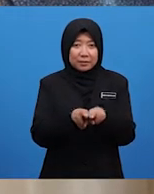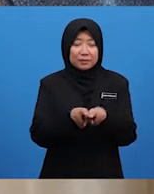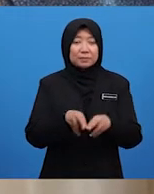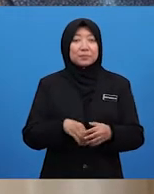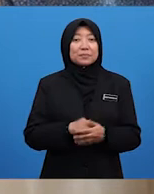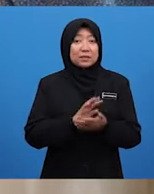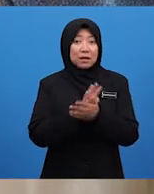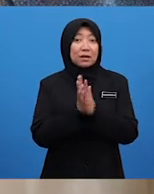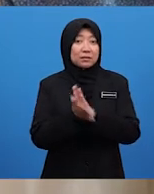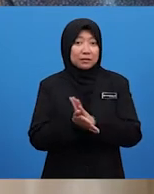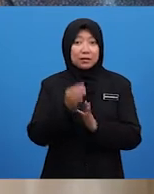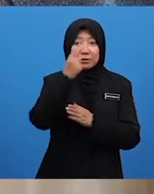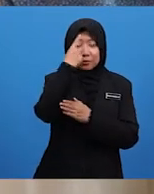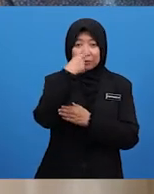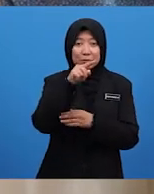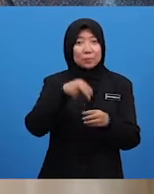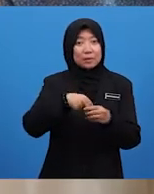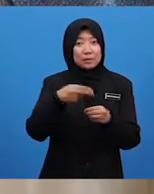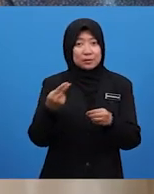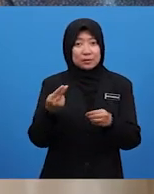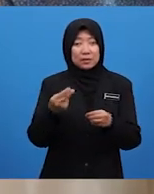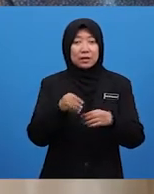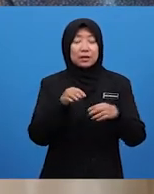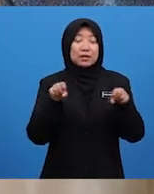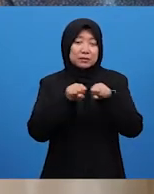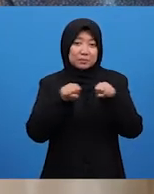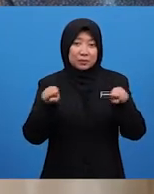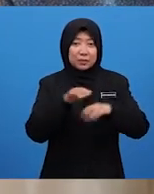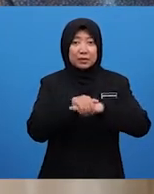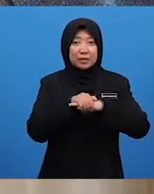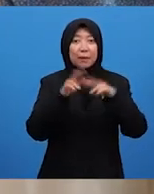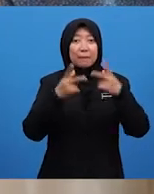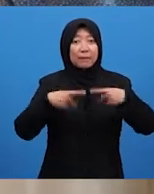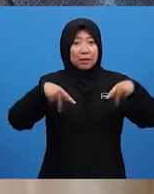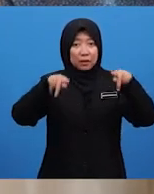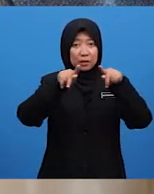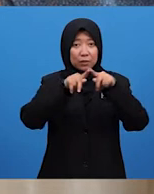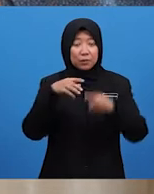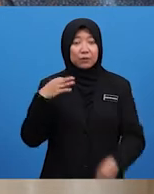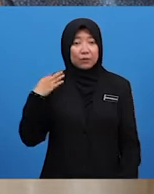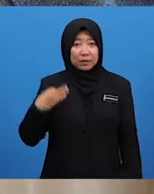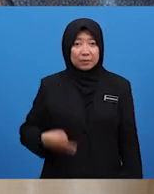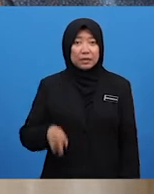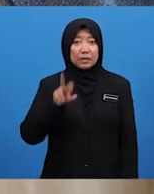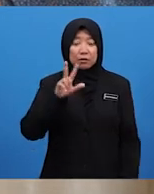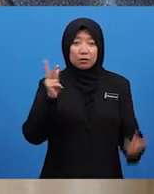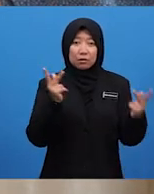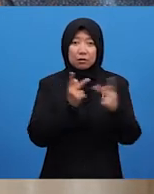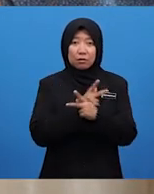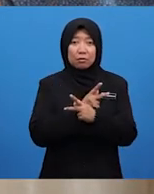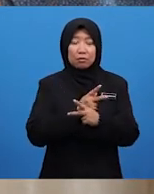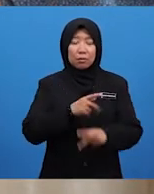itu, untuk menghasilkan smoke Inggeris, ia memerlukan fabrik 3 kali ganda